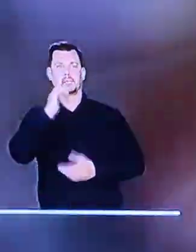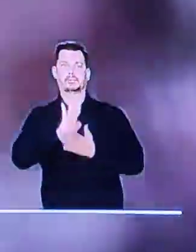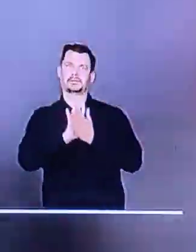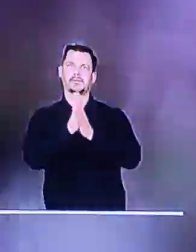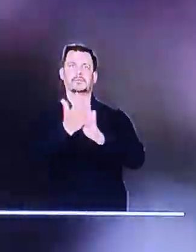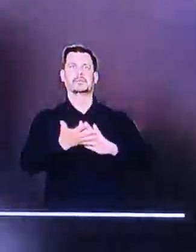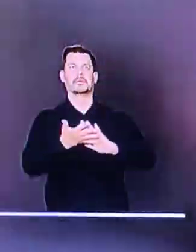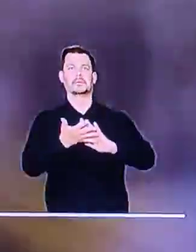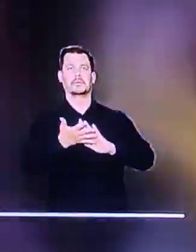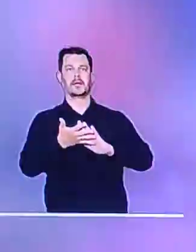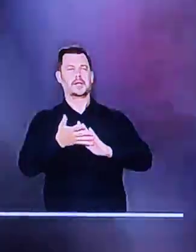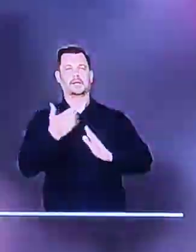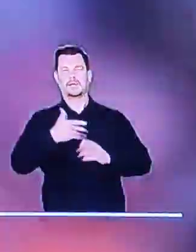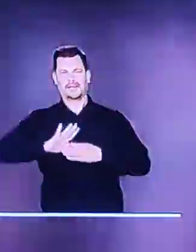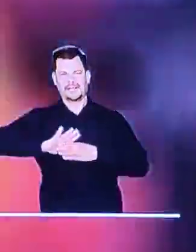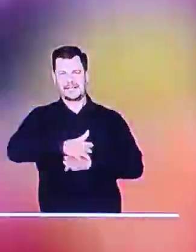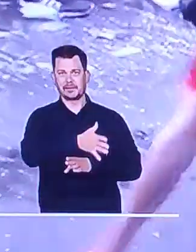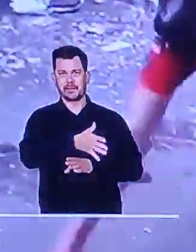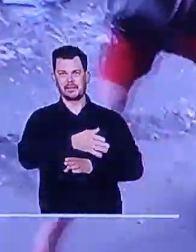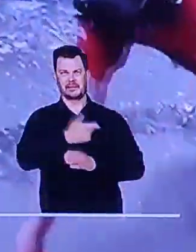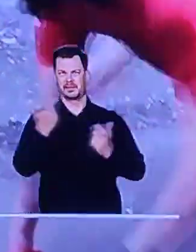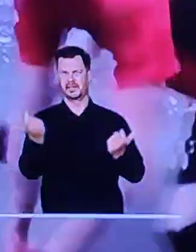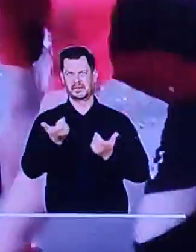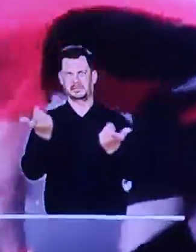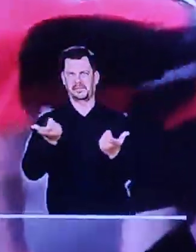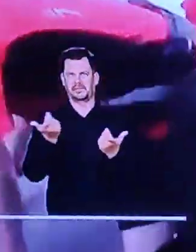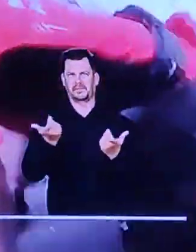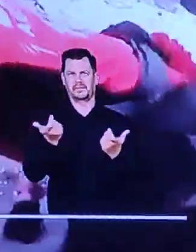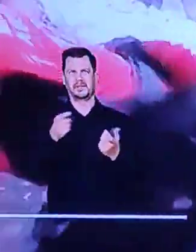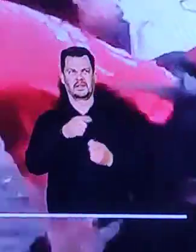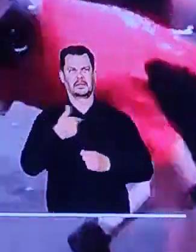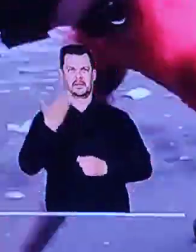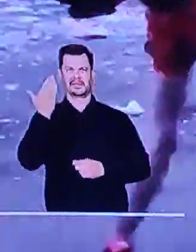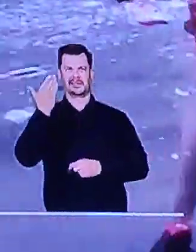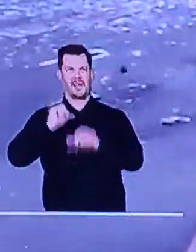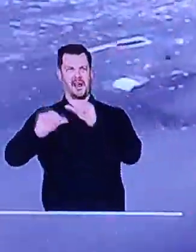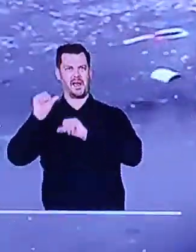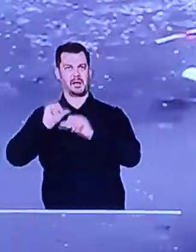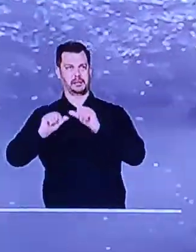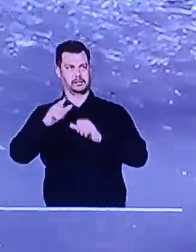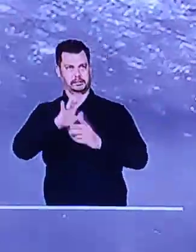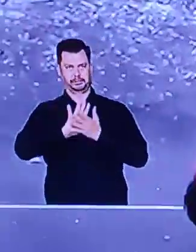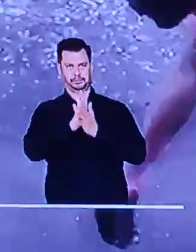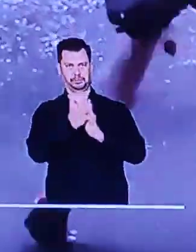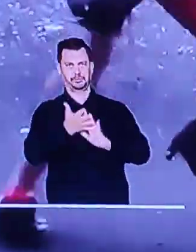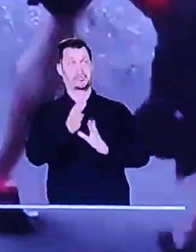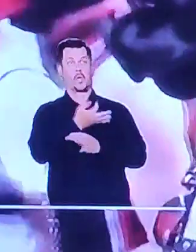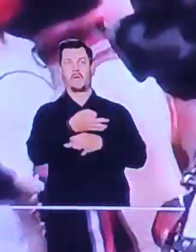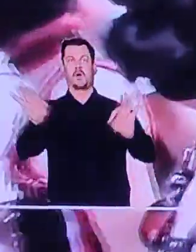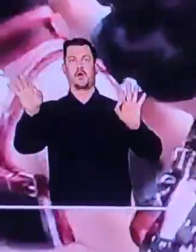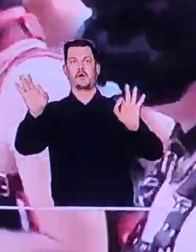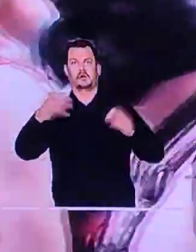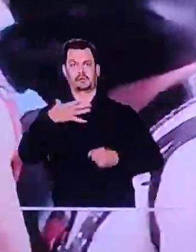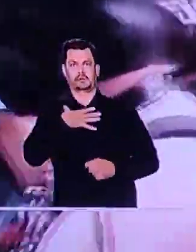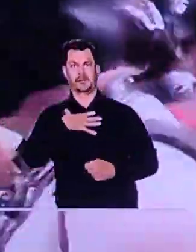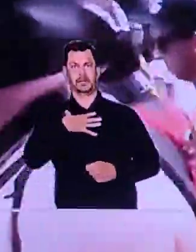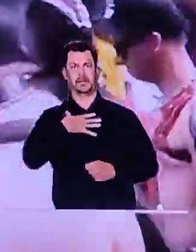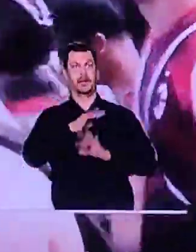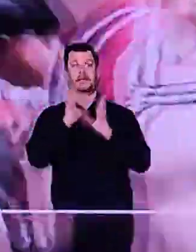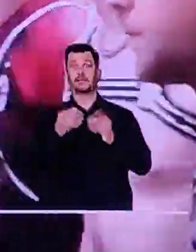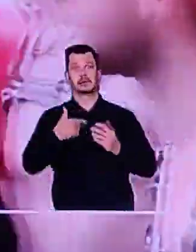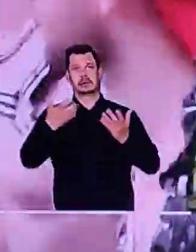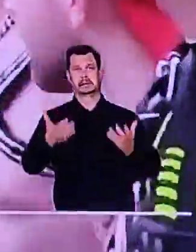albo antydyskryminacji, to niebezpieczny ruch, który nabrał tempa w ciągu ostatnich kilkunastu lat. Dzika wolność w samookreśleniu tożsamości